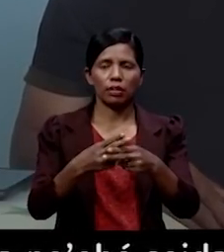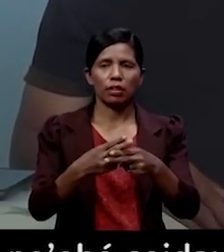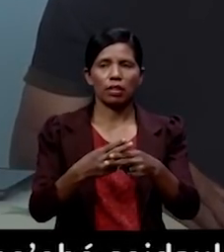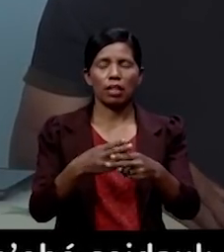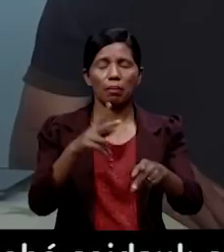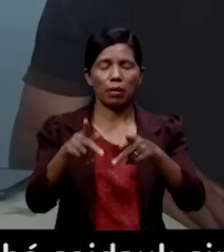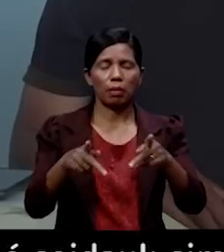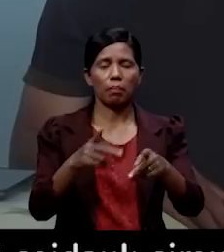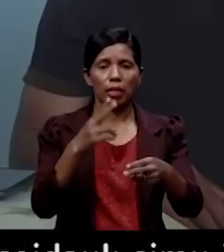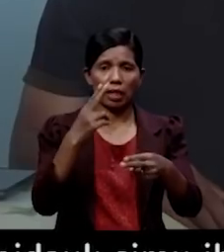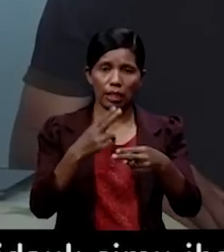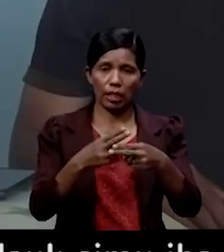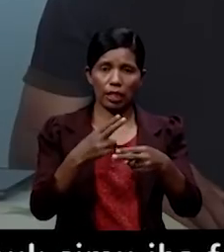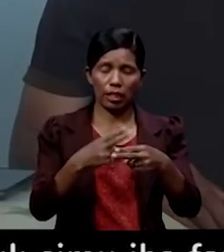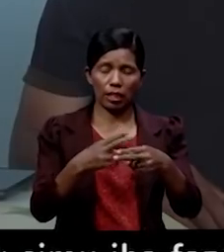Alma Moore